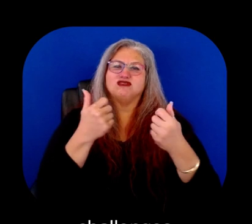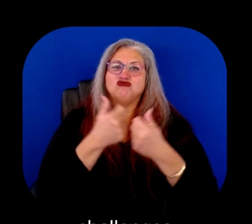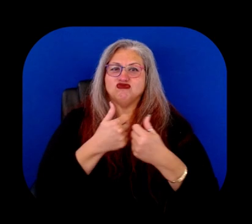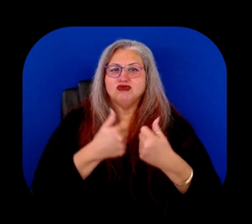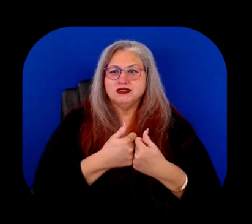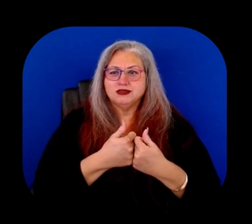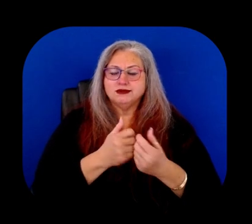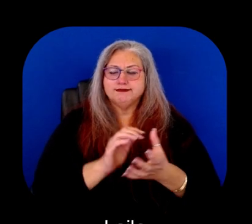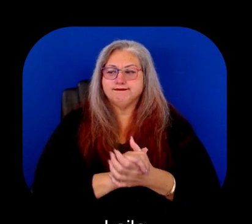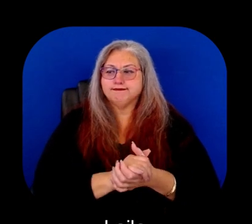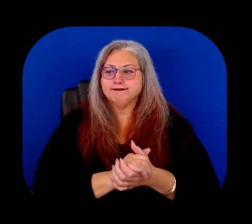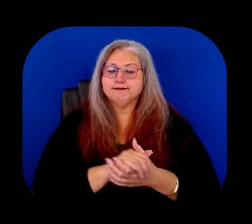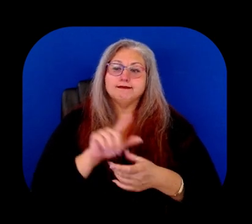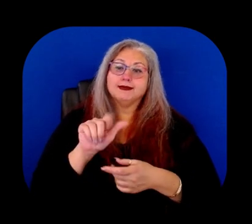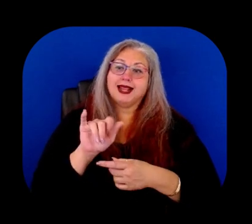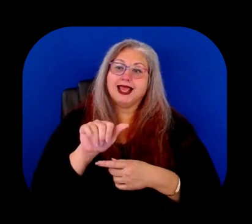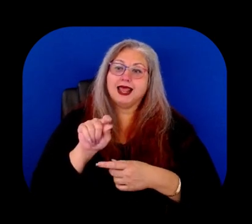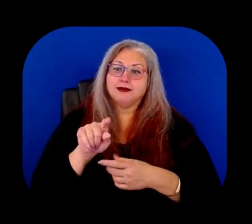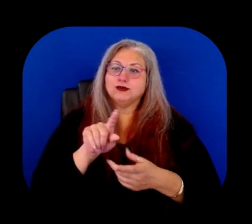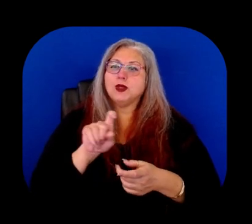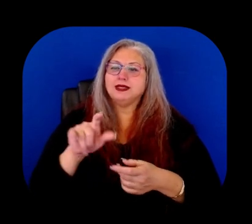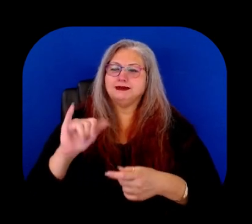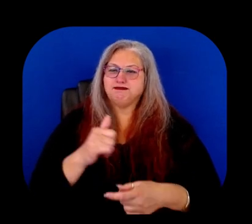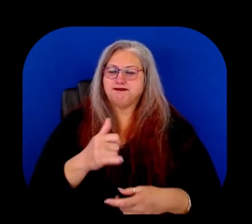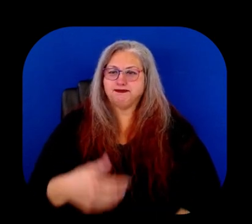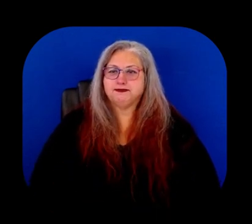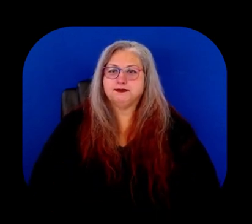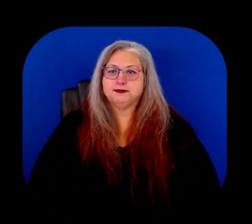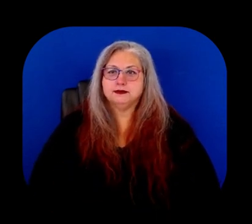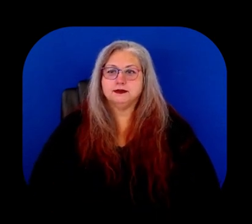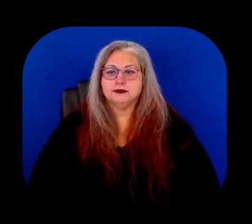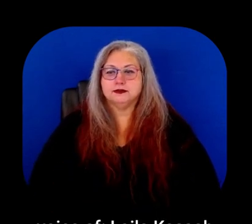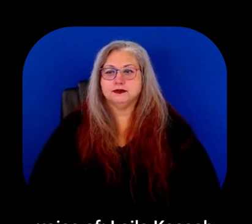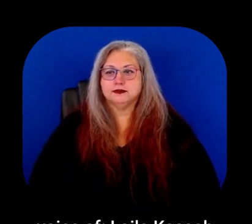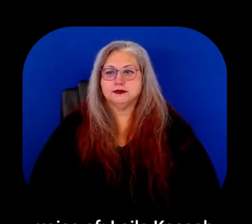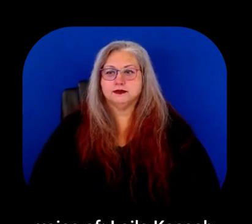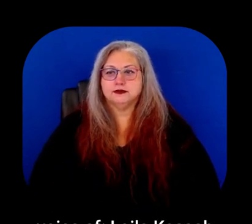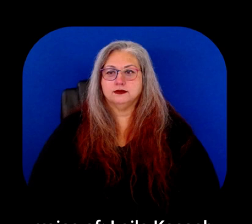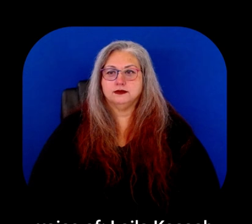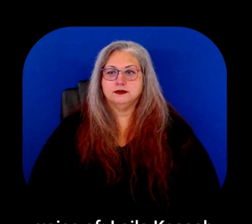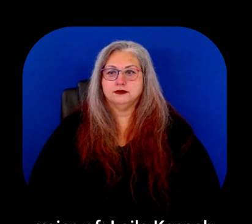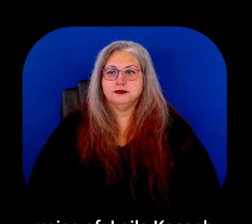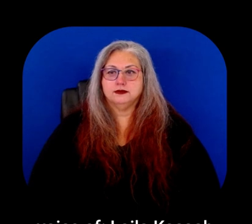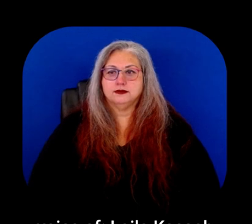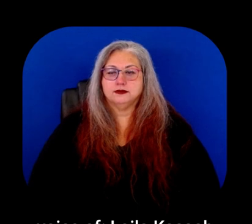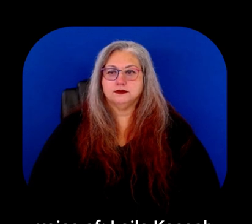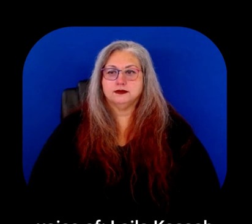challenges. ليلى كمان عم بشوف مفاتيح، كمان نفس الفكرة، ما